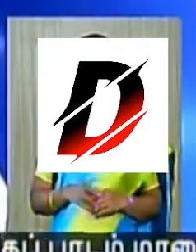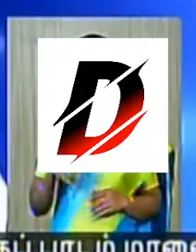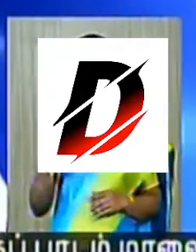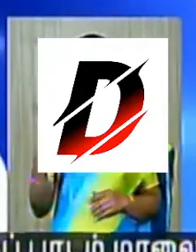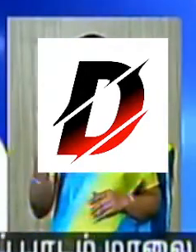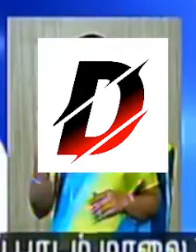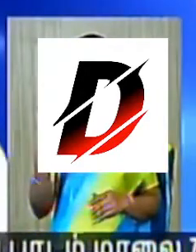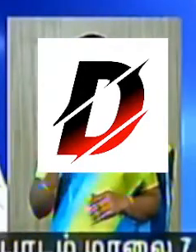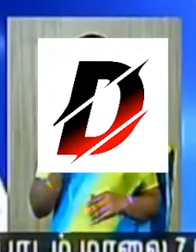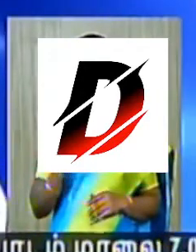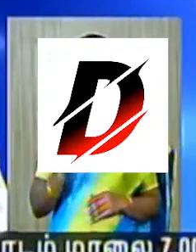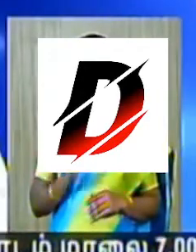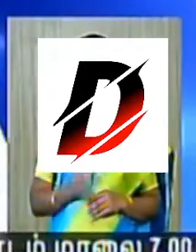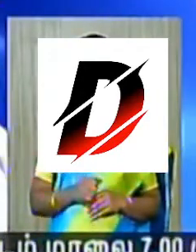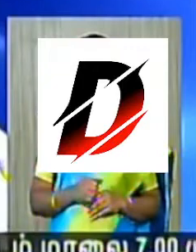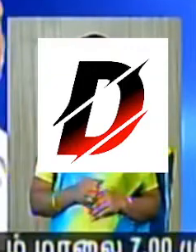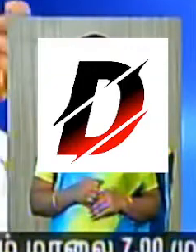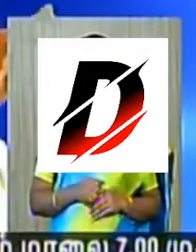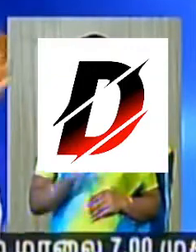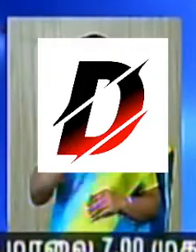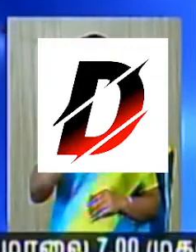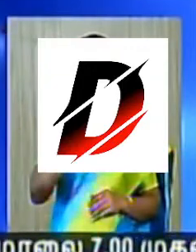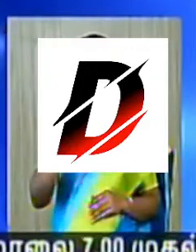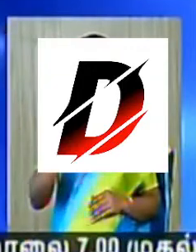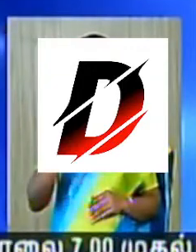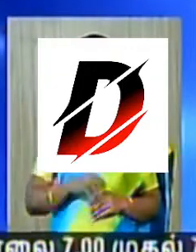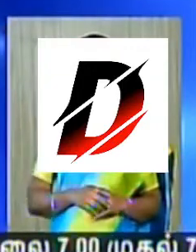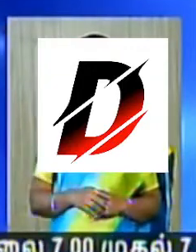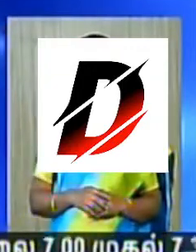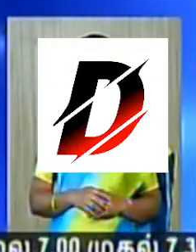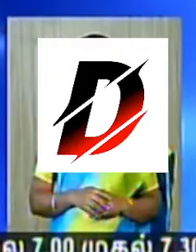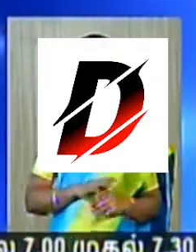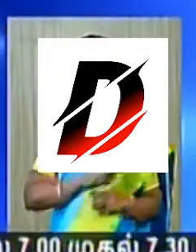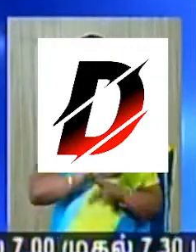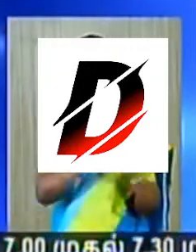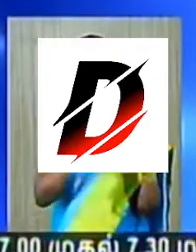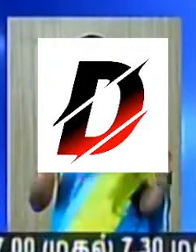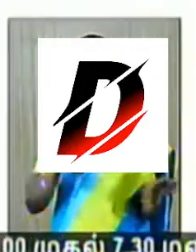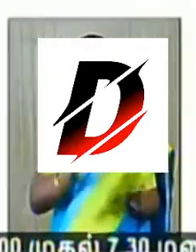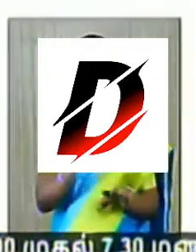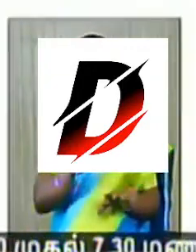அங்க 20 அப்ப அந்த 20 தான் எல்லா இடத்துலயும் போடணும்